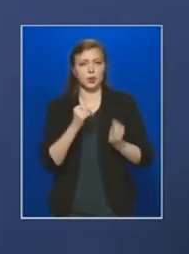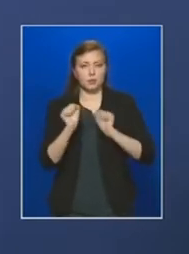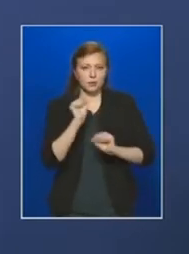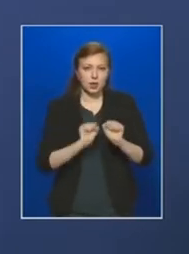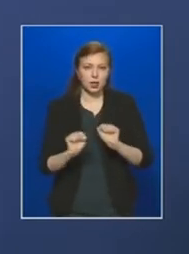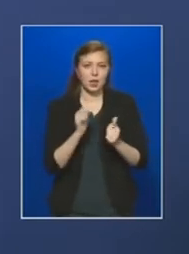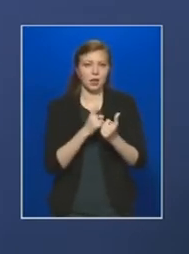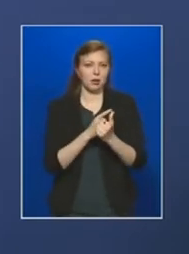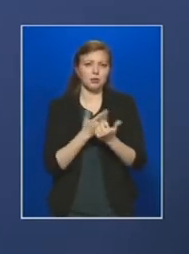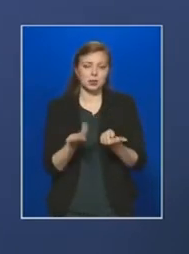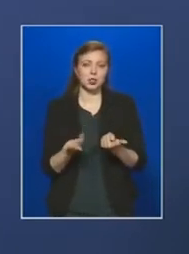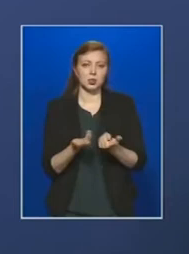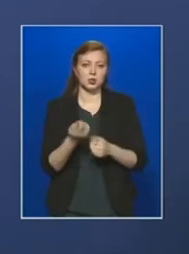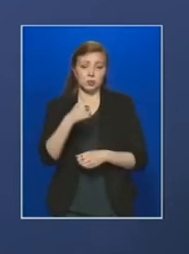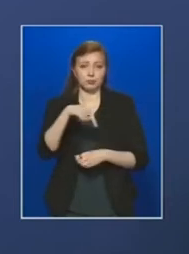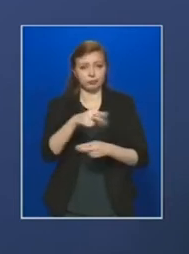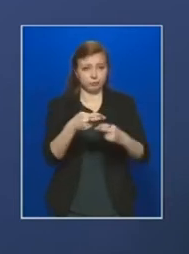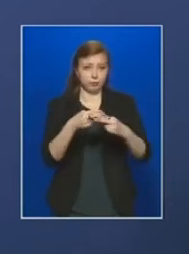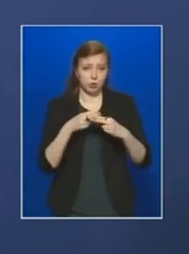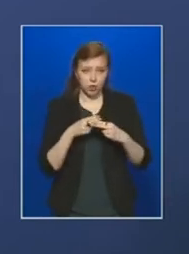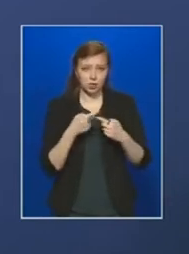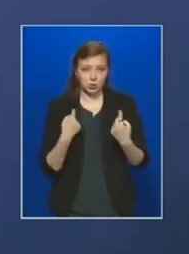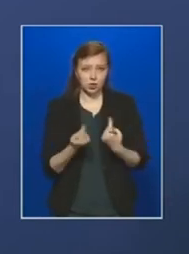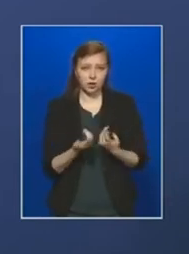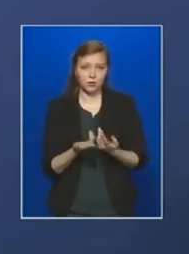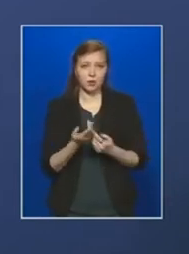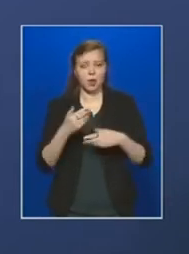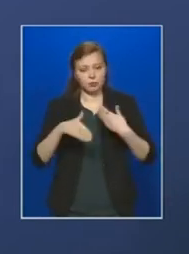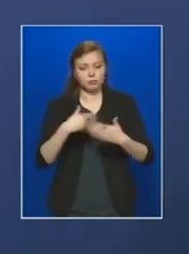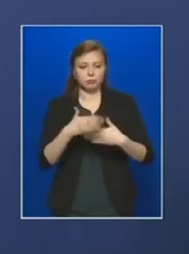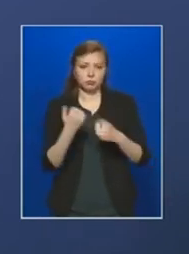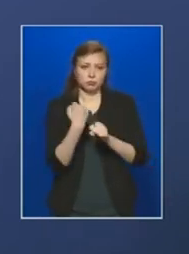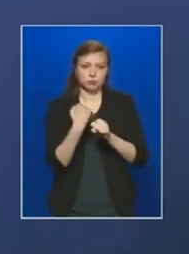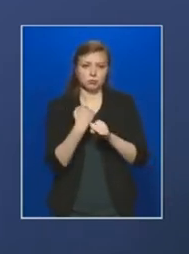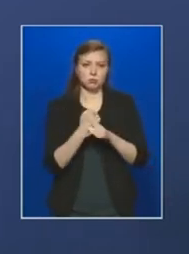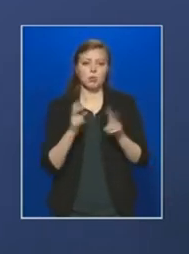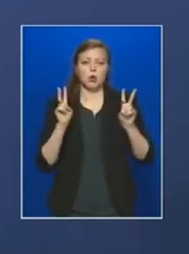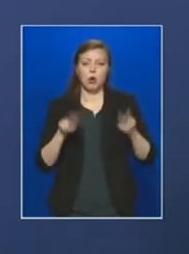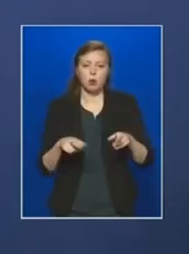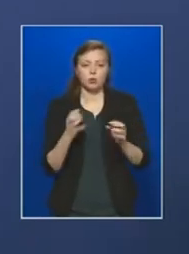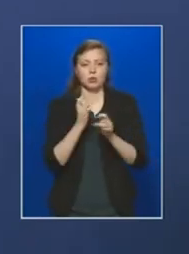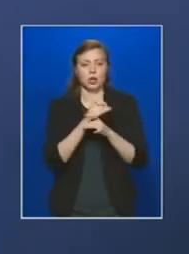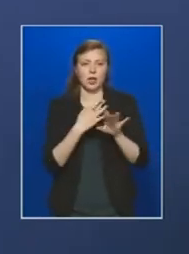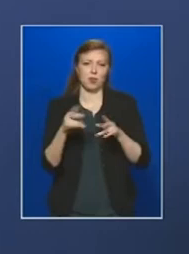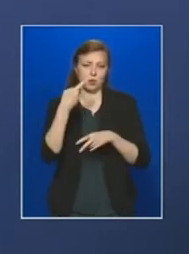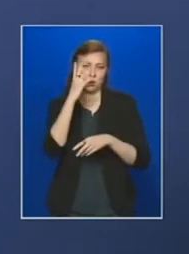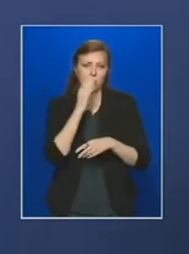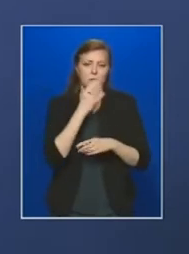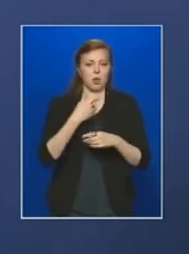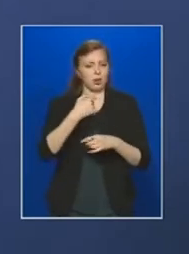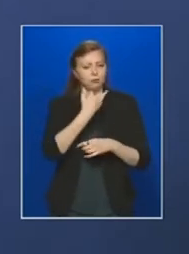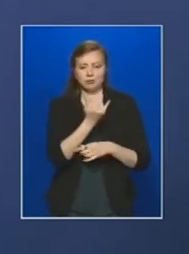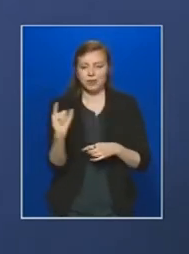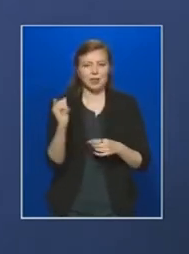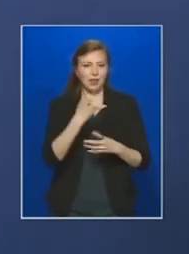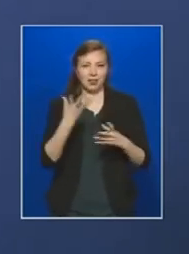védekezés, amelyet az önök segítségével folytatunk, hatóság, járványügyi szakemberek, és